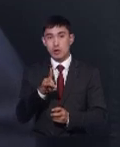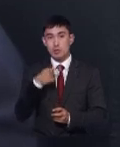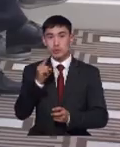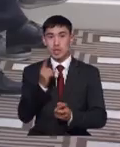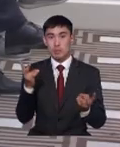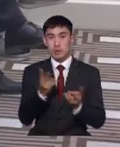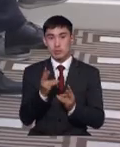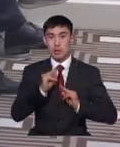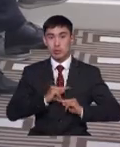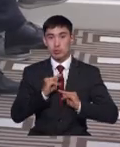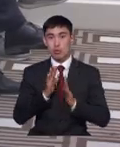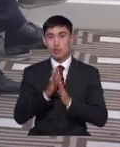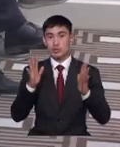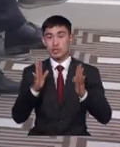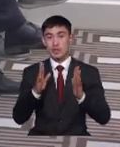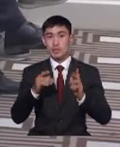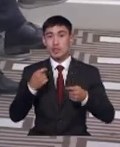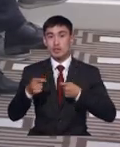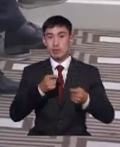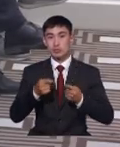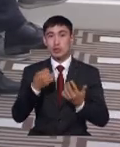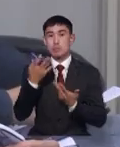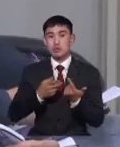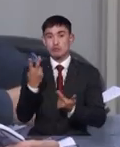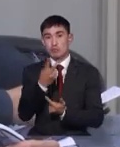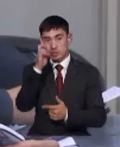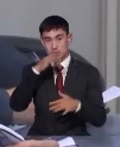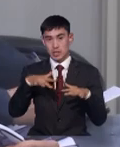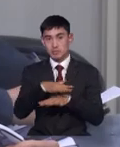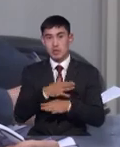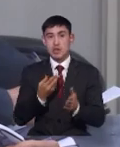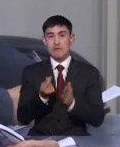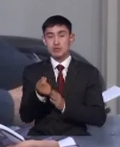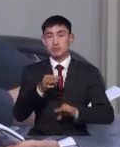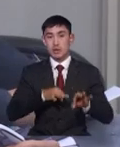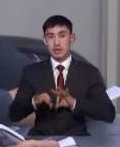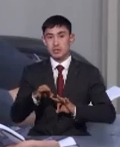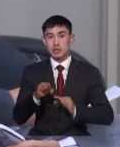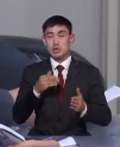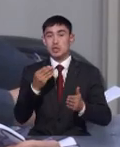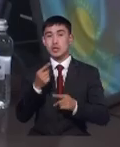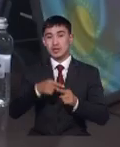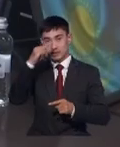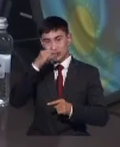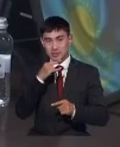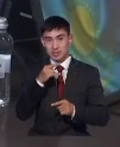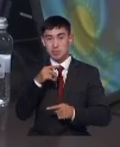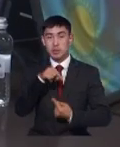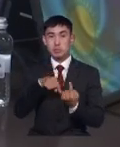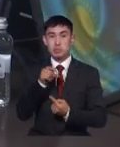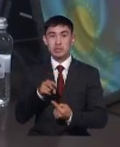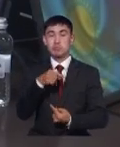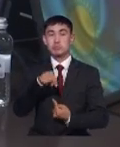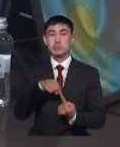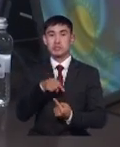подчеркнул необходимость работы по увеличению товарооборота между двумя странами, инвестиционных проектов и доли казахстанских предпринимателей в